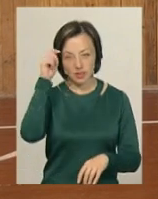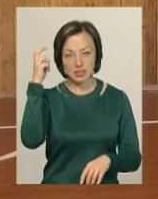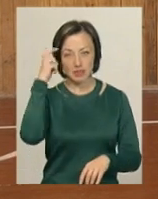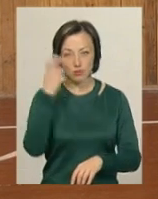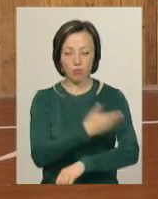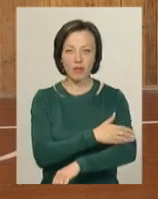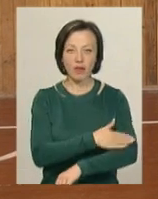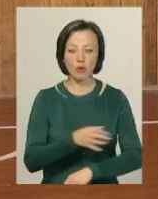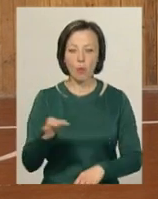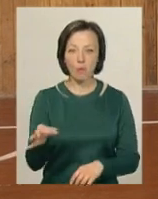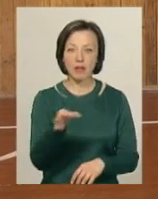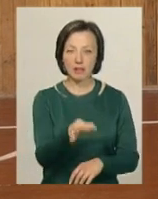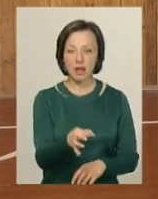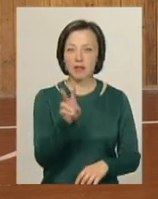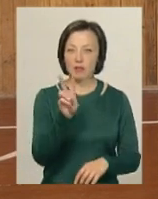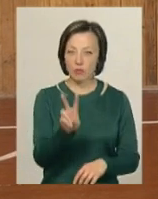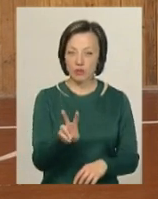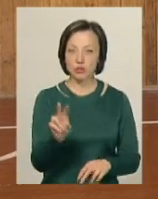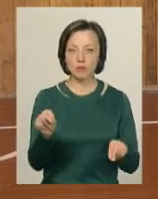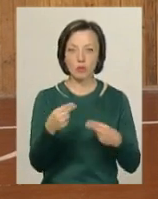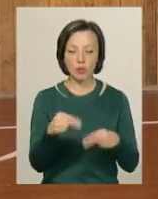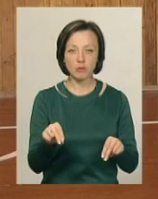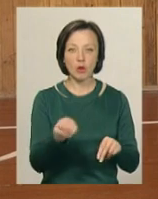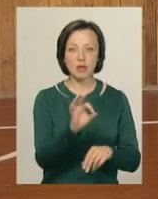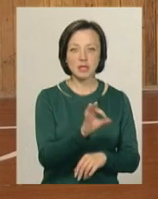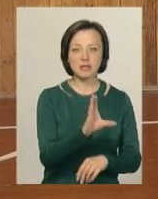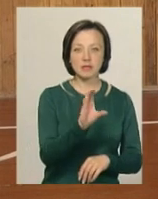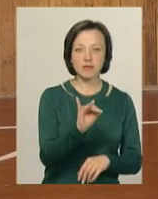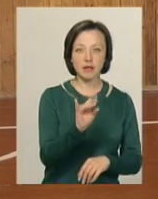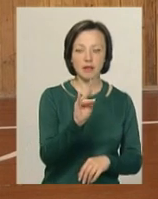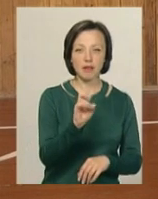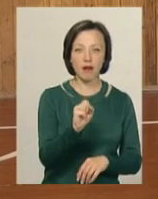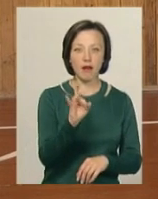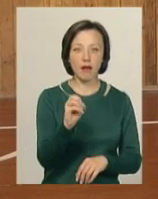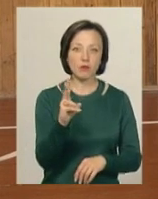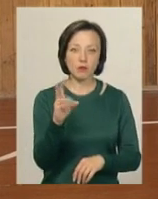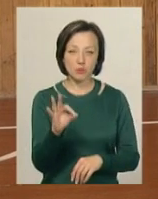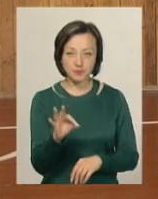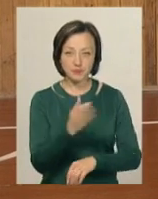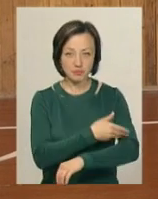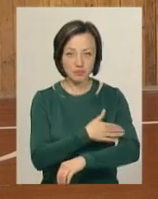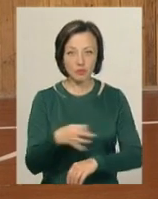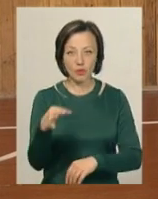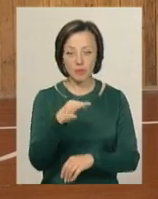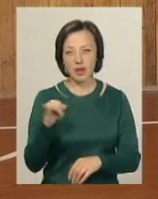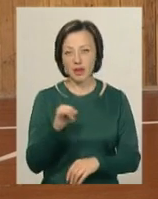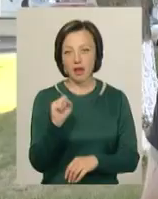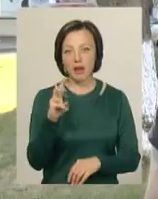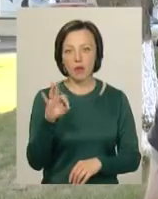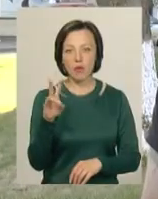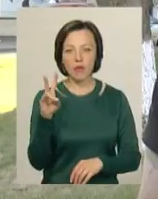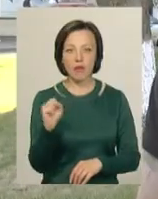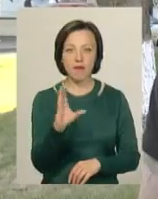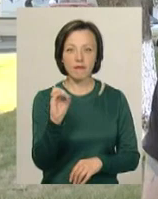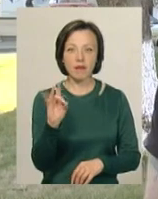Київської і Полтавської областей. А двоє стали чемпіонами – це Олександр Свинаренко з Полтавської області і Альона Вересняк із Хмельницького.